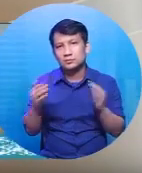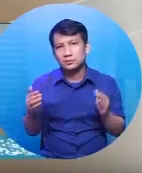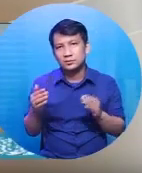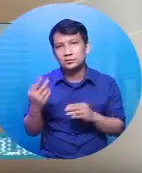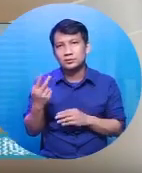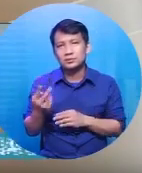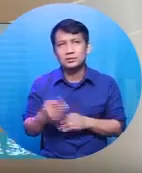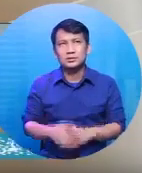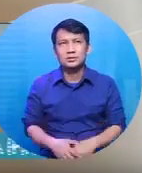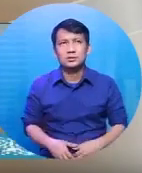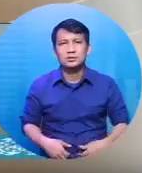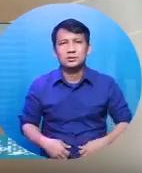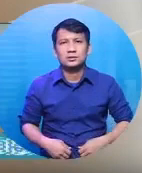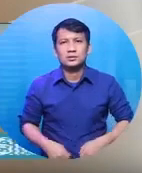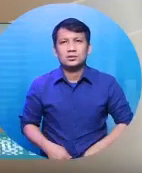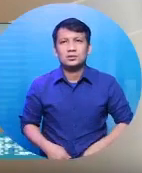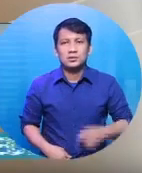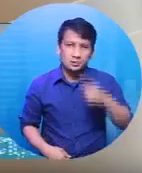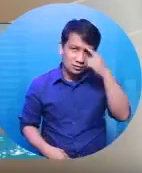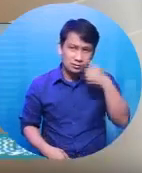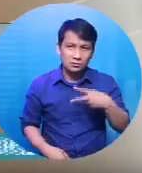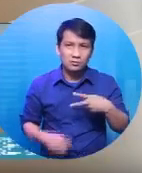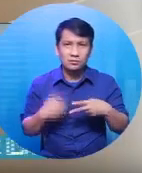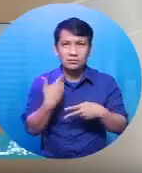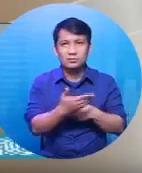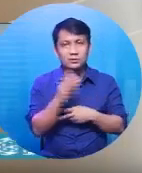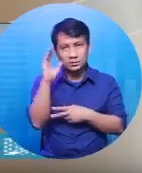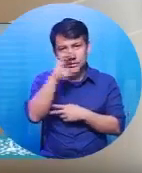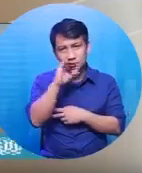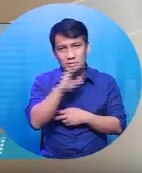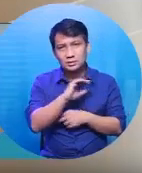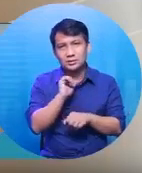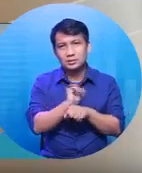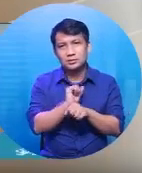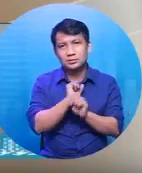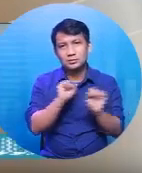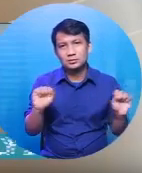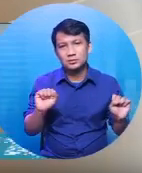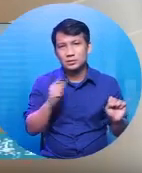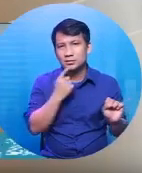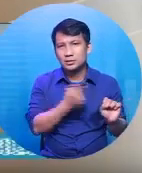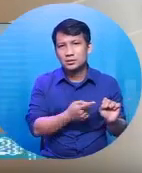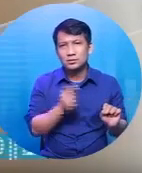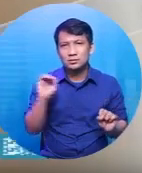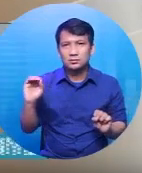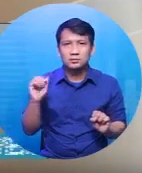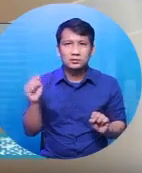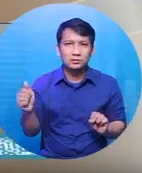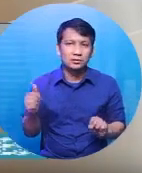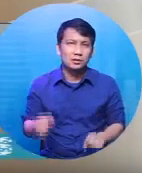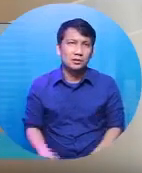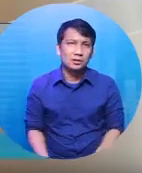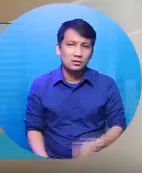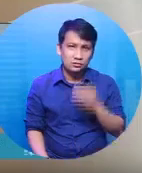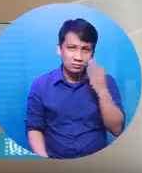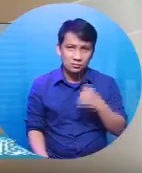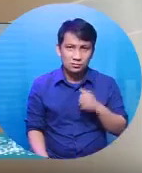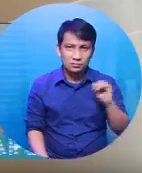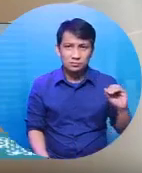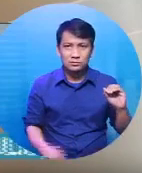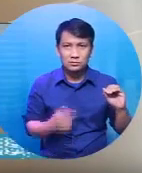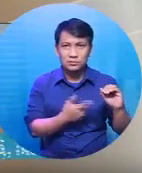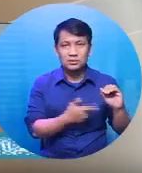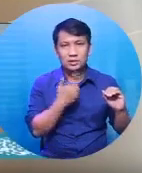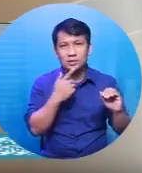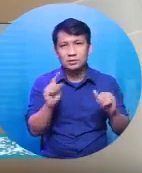yan. Alam mo, yung tumboy na yan, sir, naghahanap lagi ng seguridad yan eh. Seguridad sa sarili niya. Noong una, kung gusto niya kunin